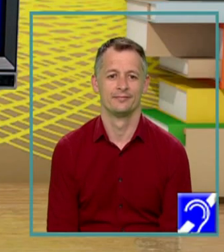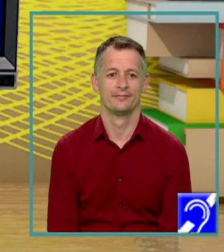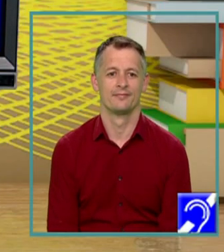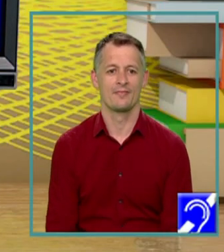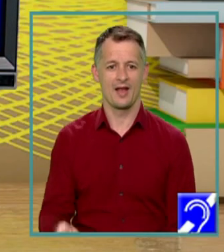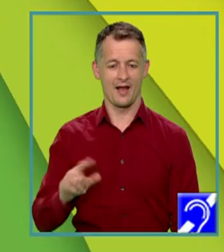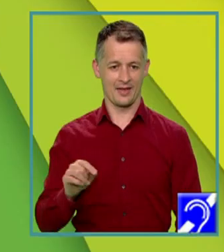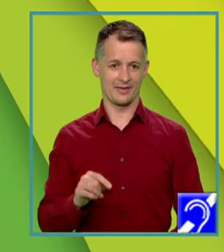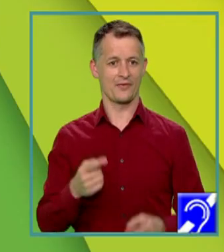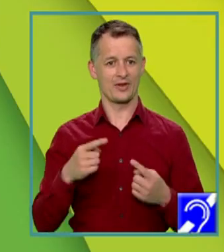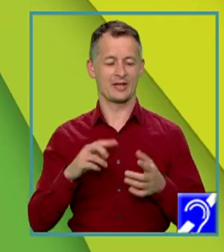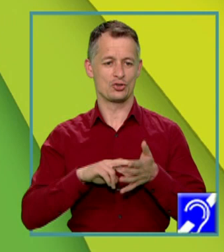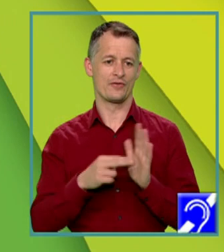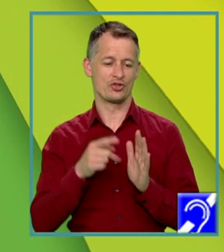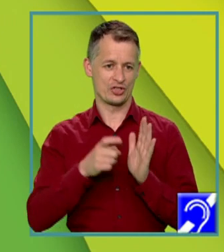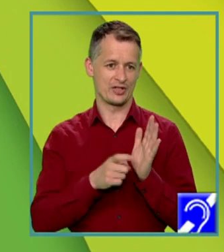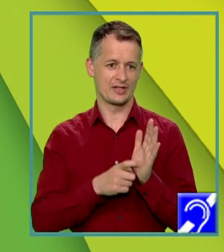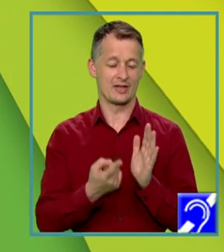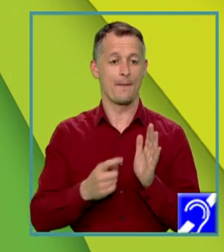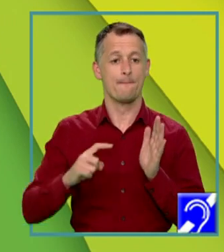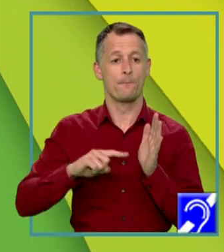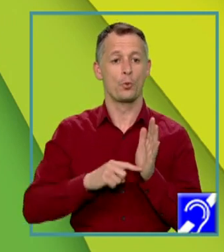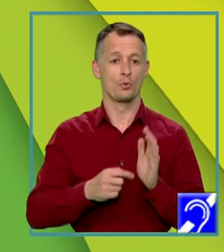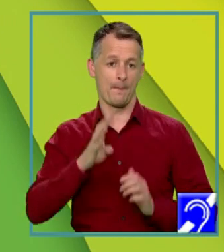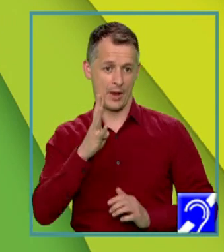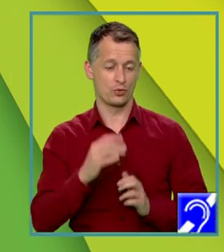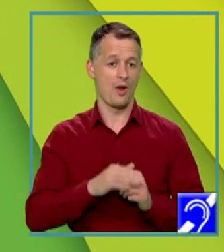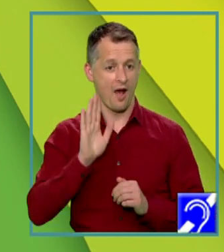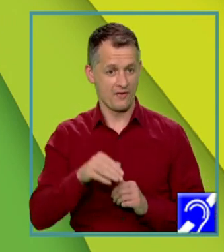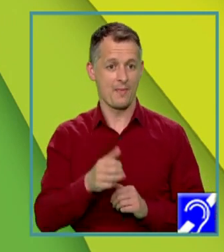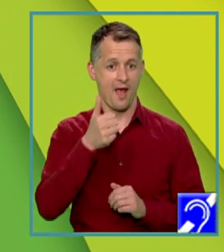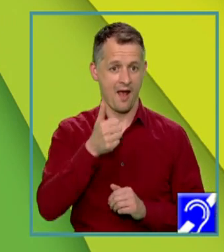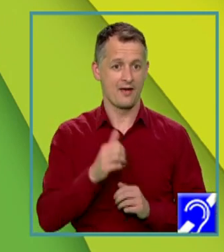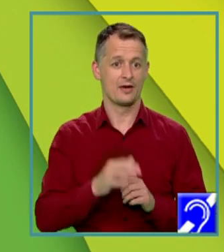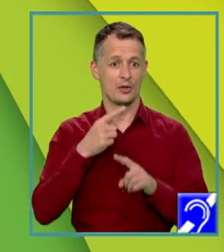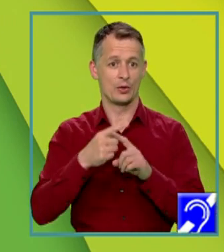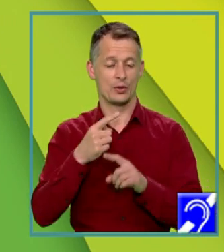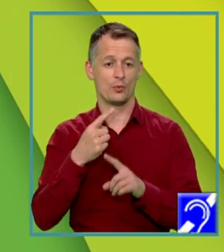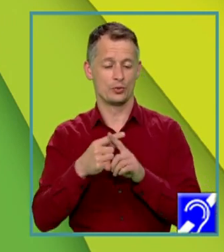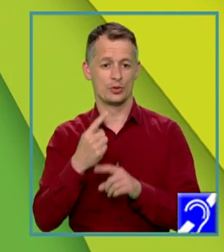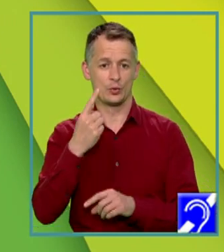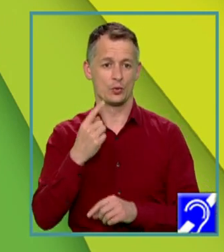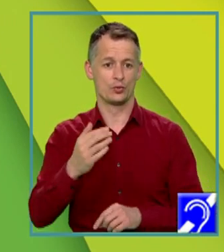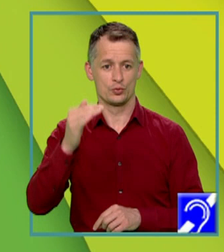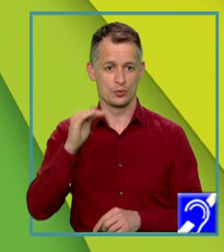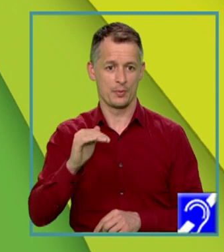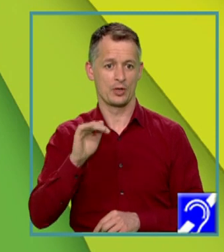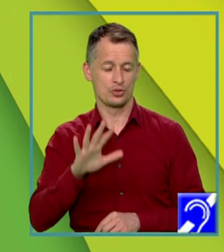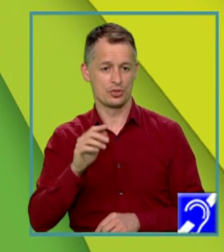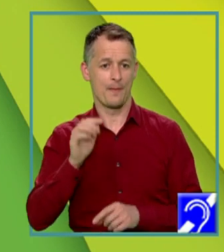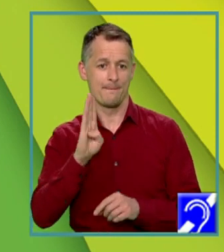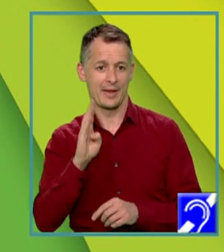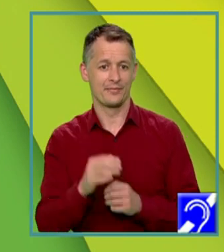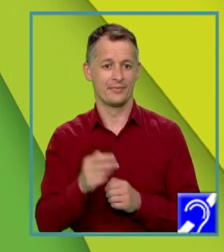a acestei cerințe din punctul patru avem A înmulțit cu 1 supra 5 b egal cu